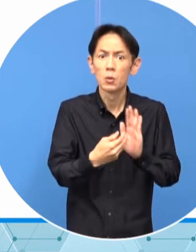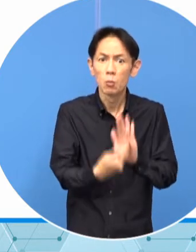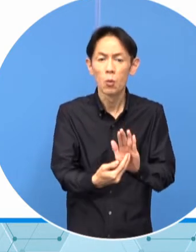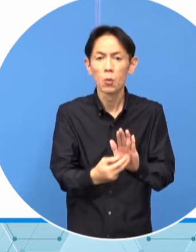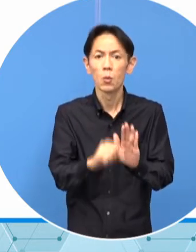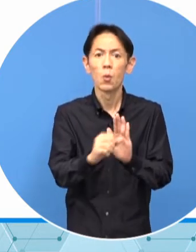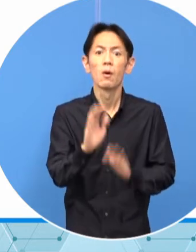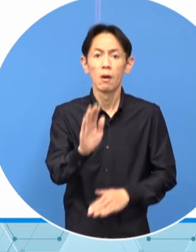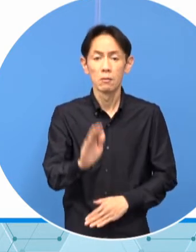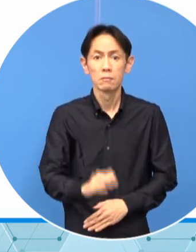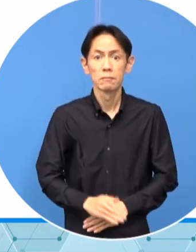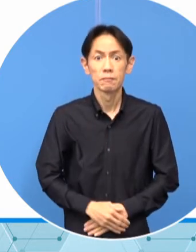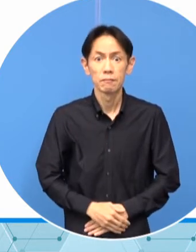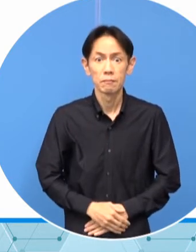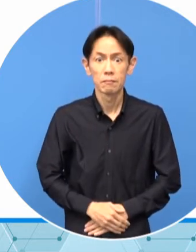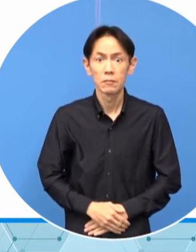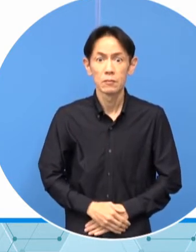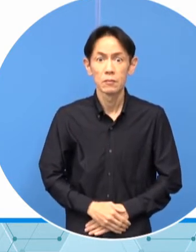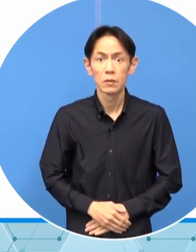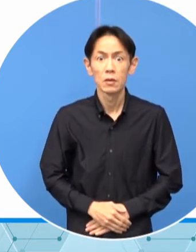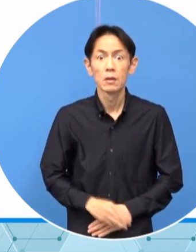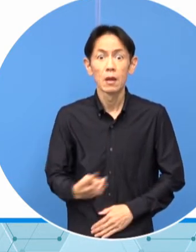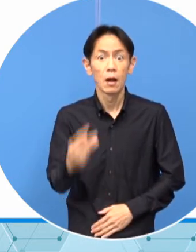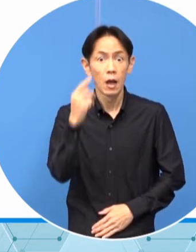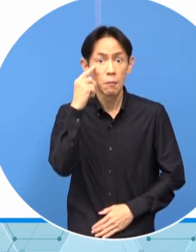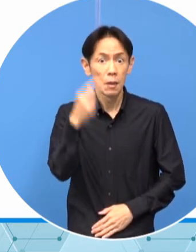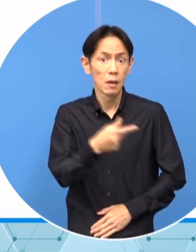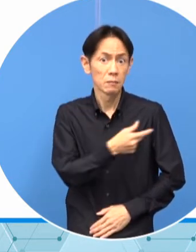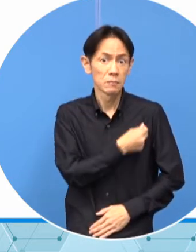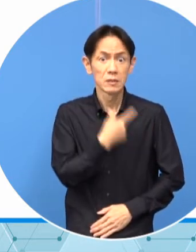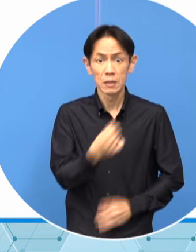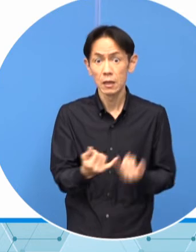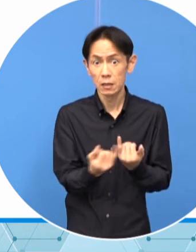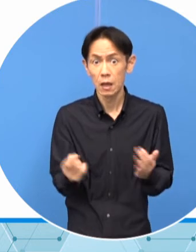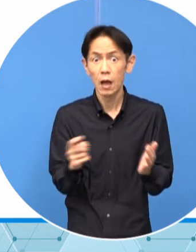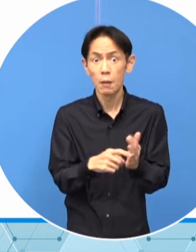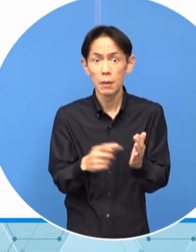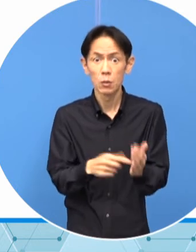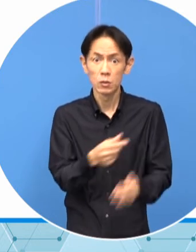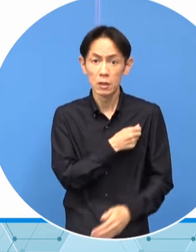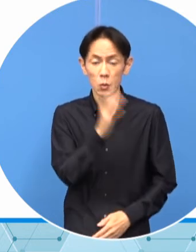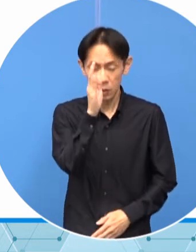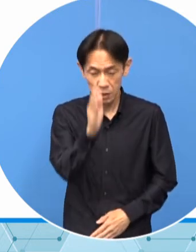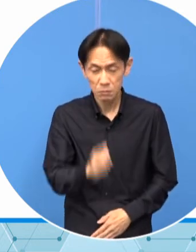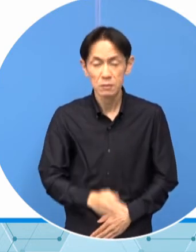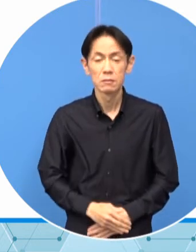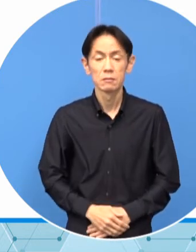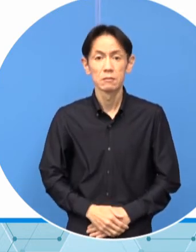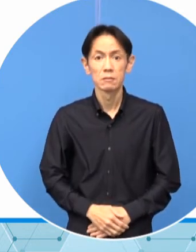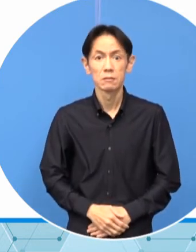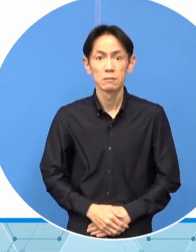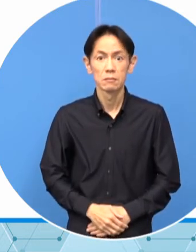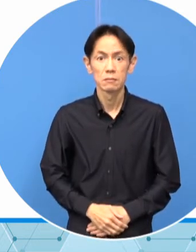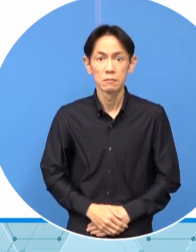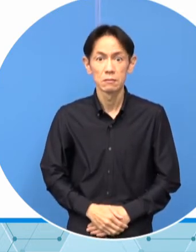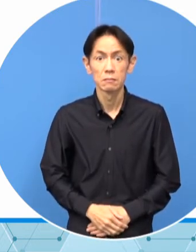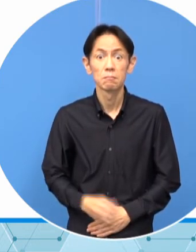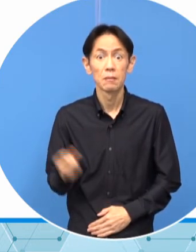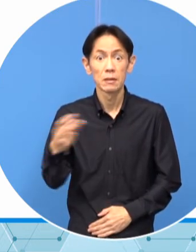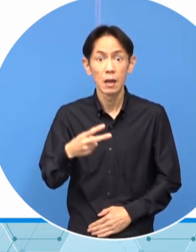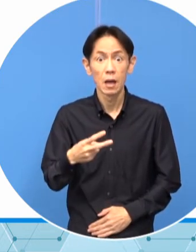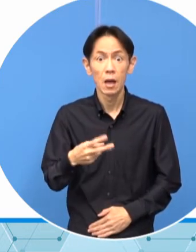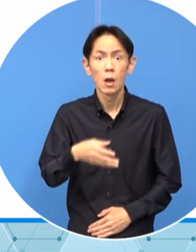などが回復するとされています。3回目接種を希望される方は早めの接種をお願いします。